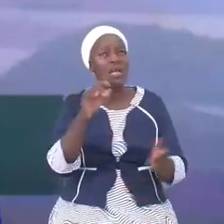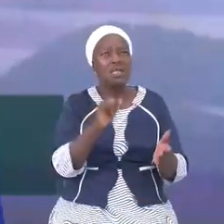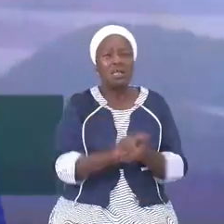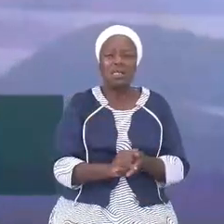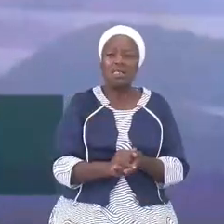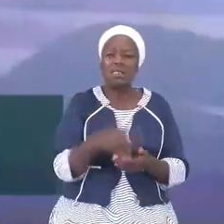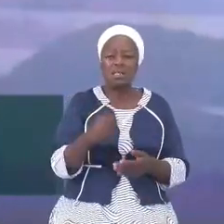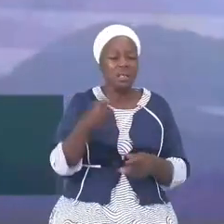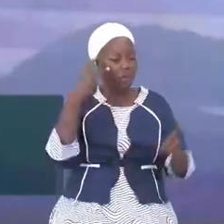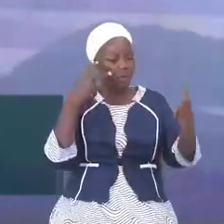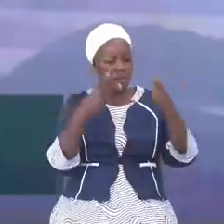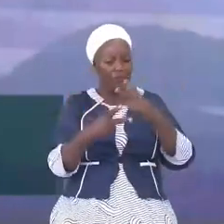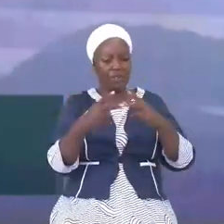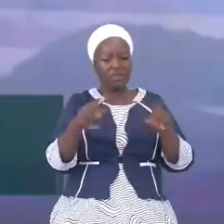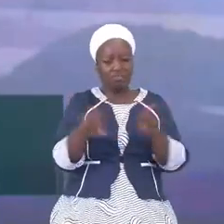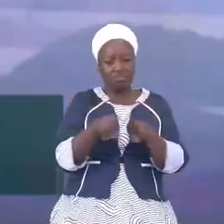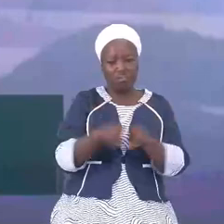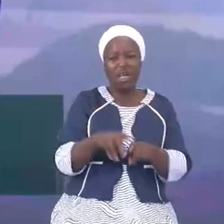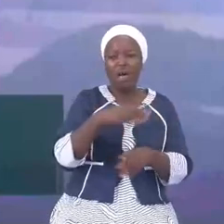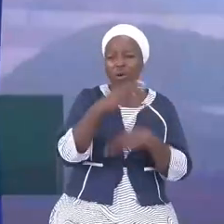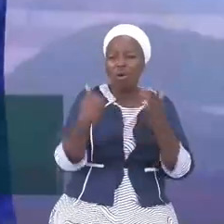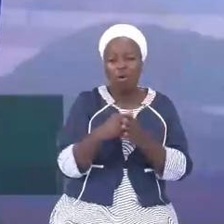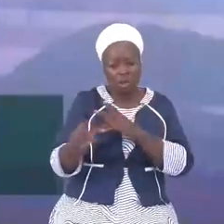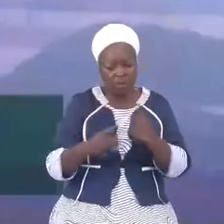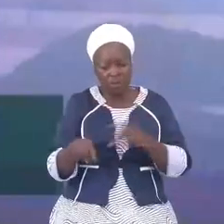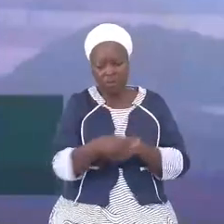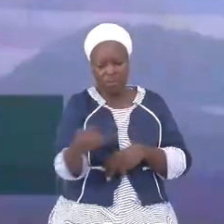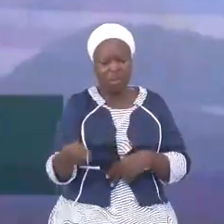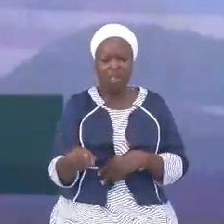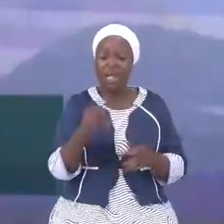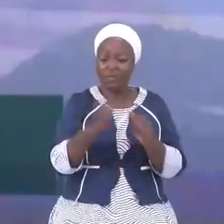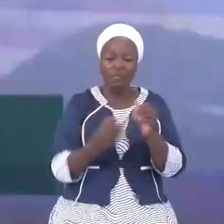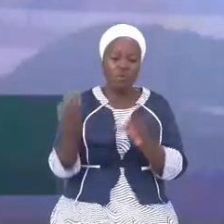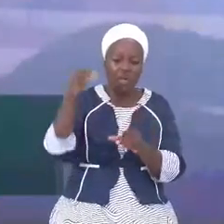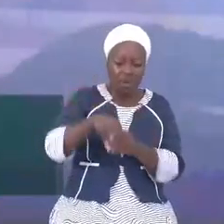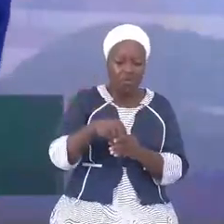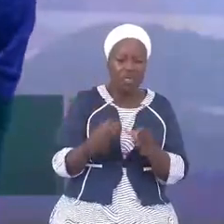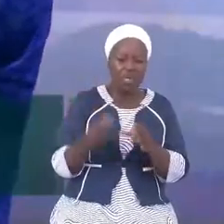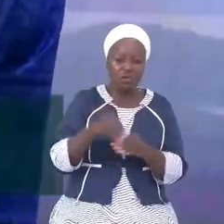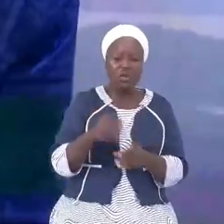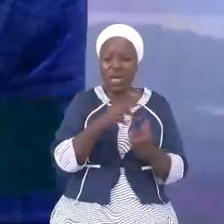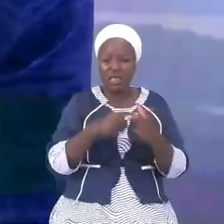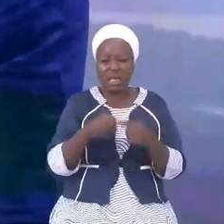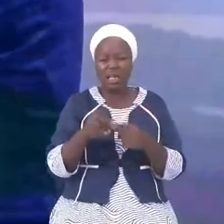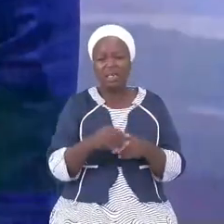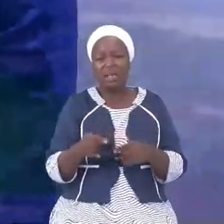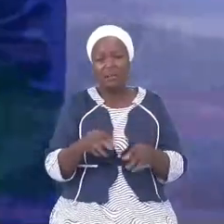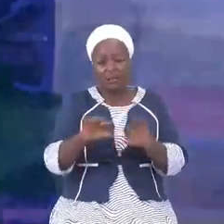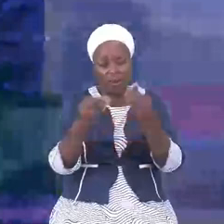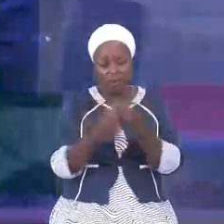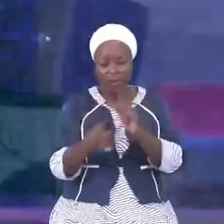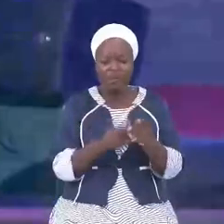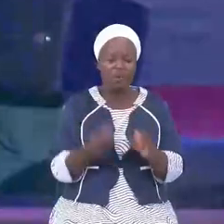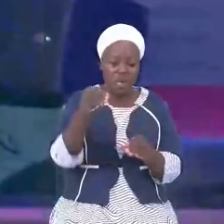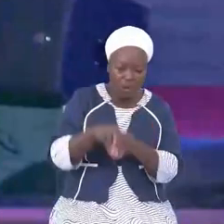eux, le peuple y compris, et des personnes prominentes y compris, les pauvres y